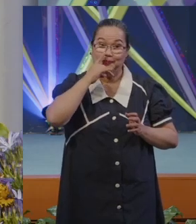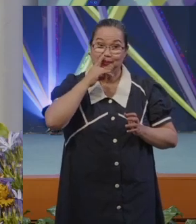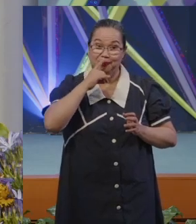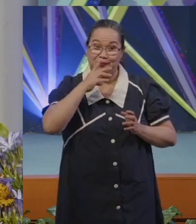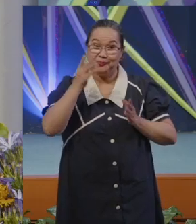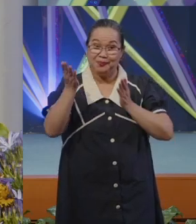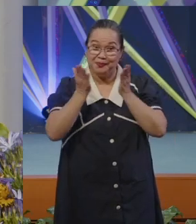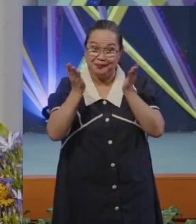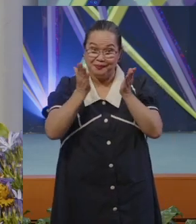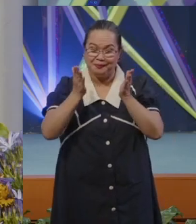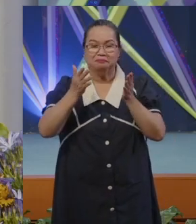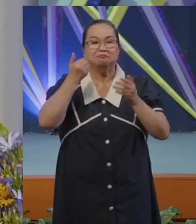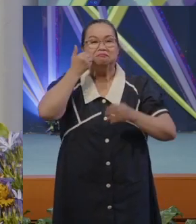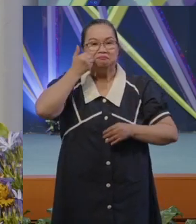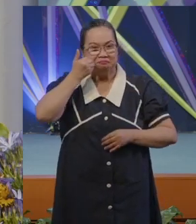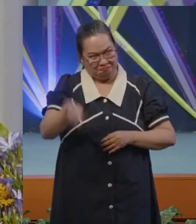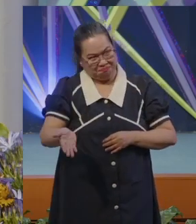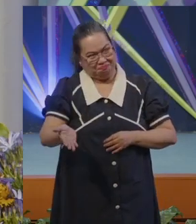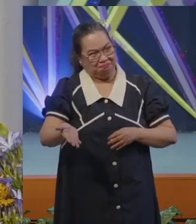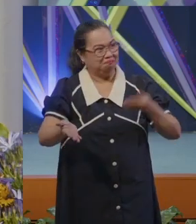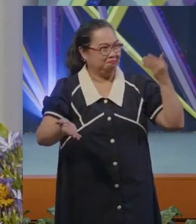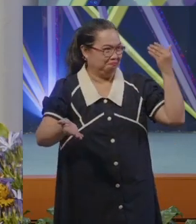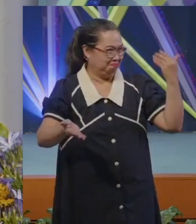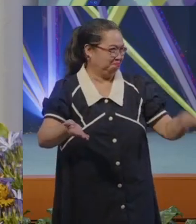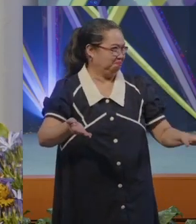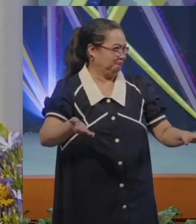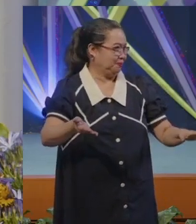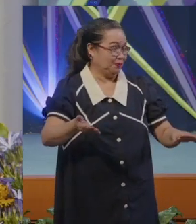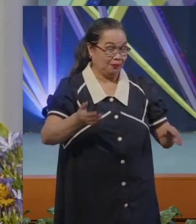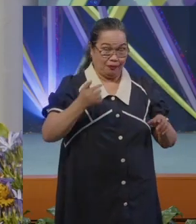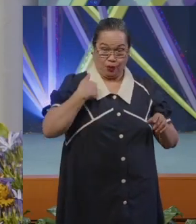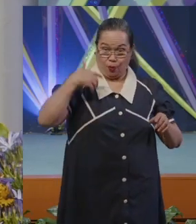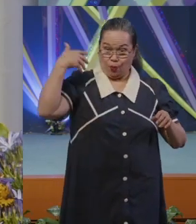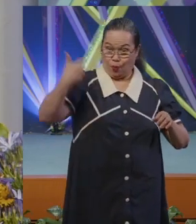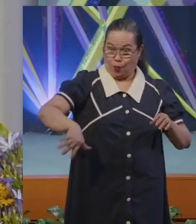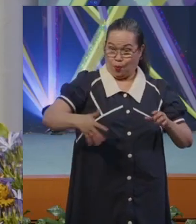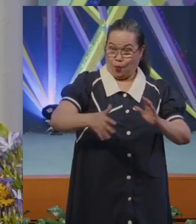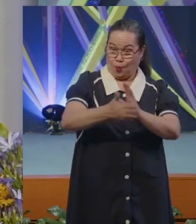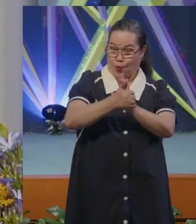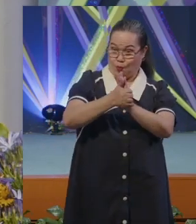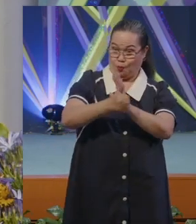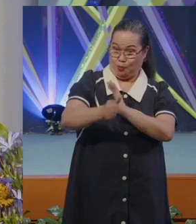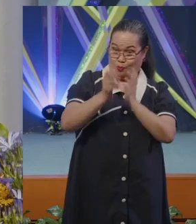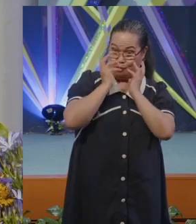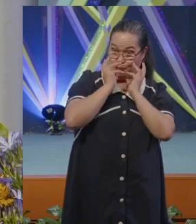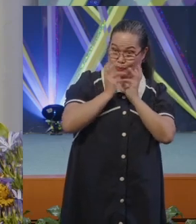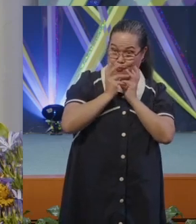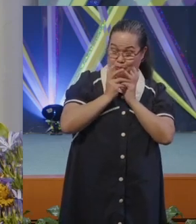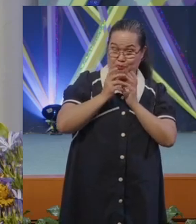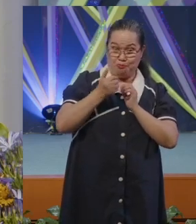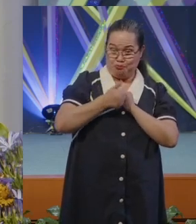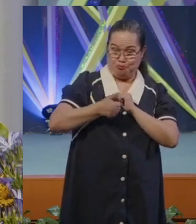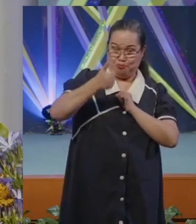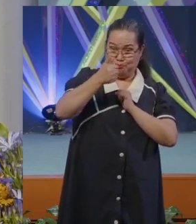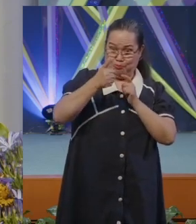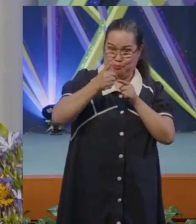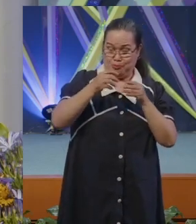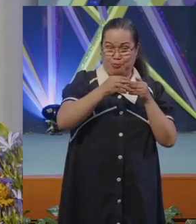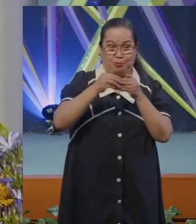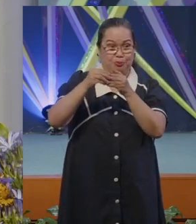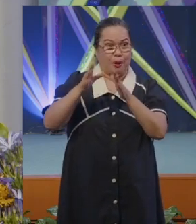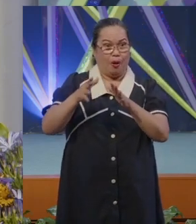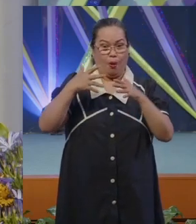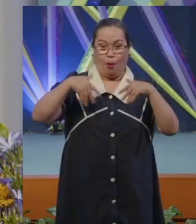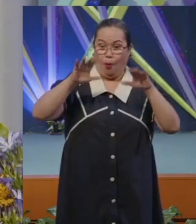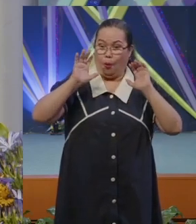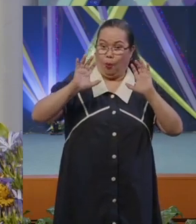dead. So, kung gano'n man kagaling si Moses, kung gano'n man kadakila ang kanyang pagiging pinuno, at